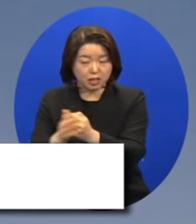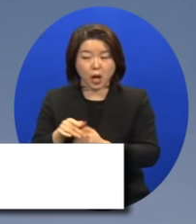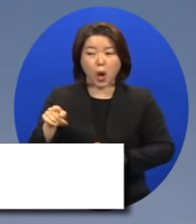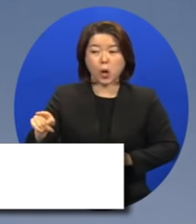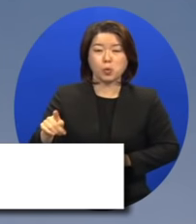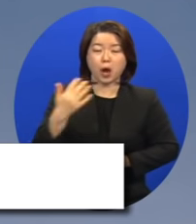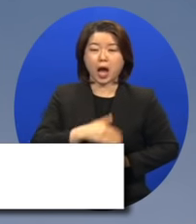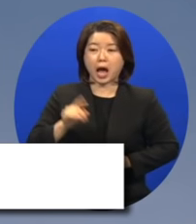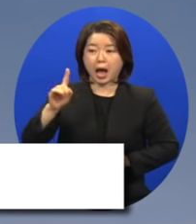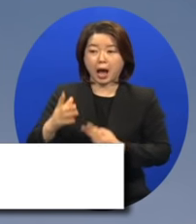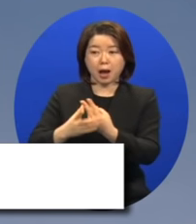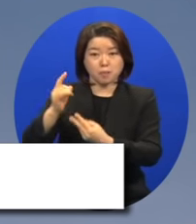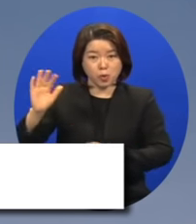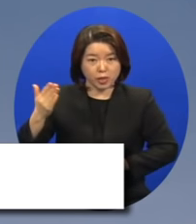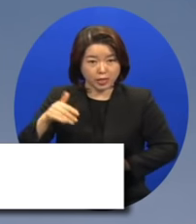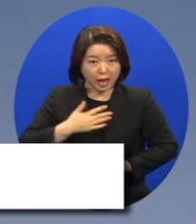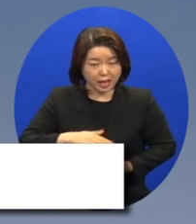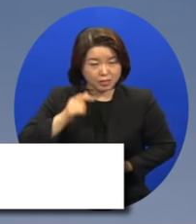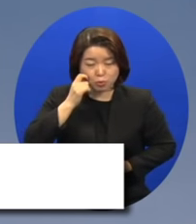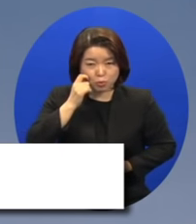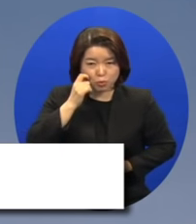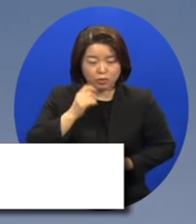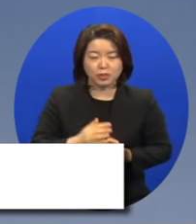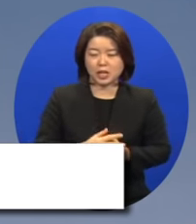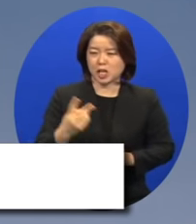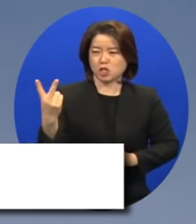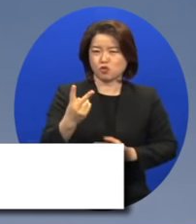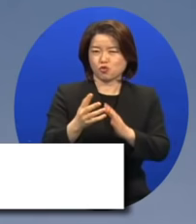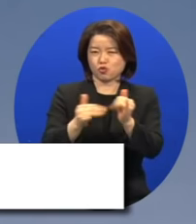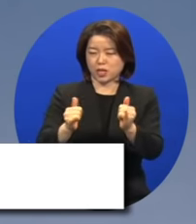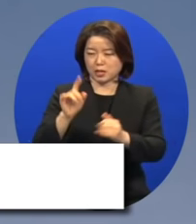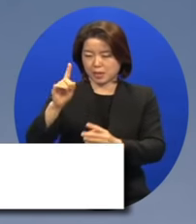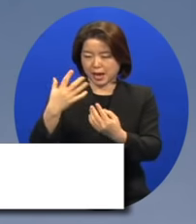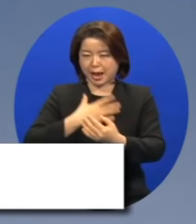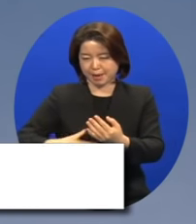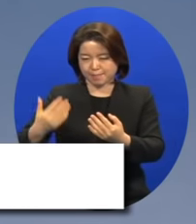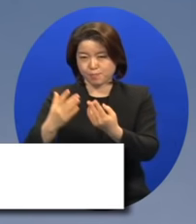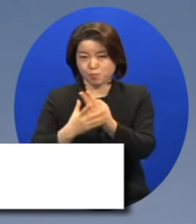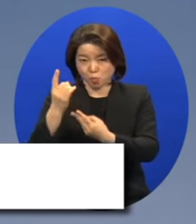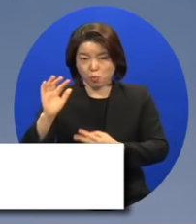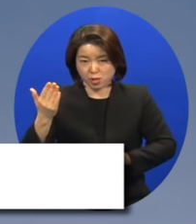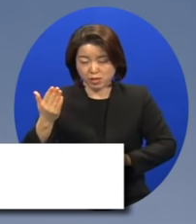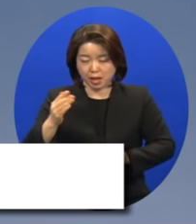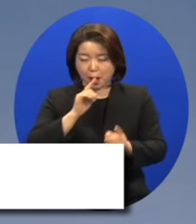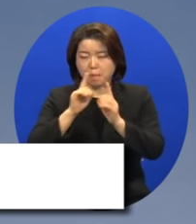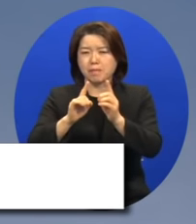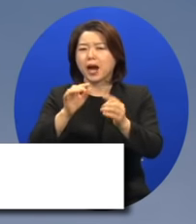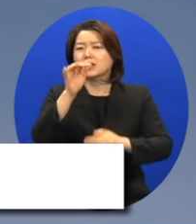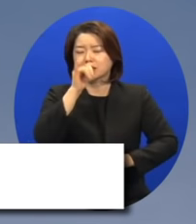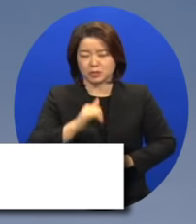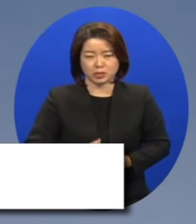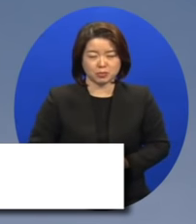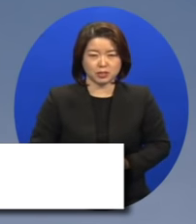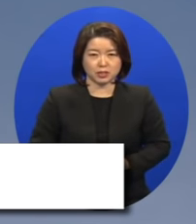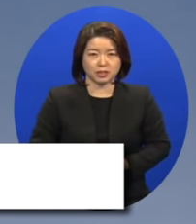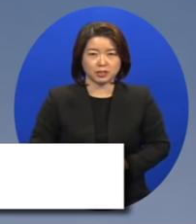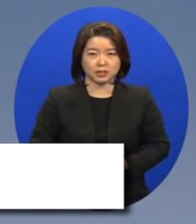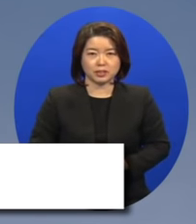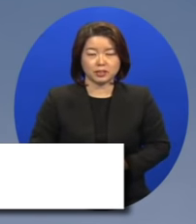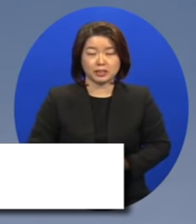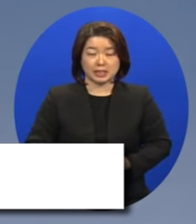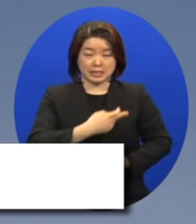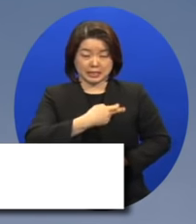하는자는 몸도한몸이된다는것을모르느냐? 두사람이한몸이될것이라고기록되어있습니다 .